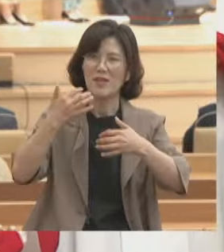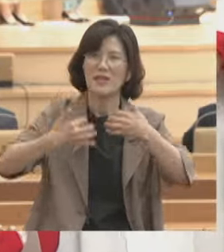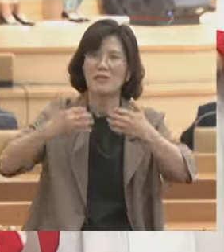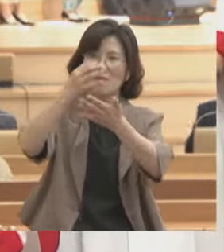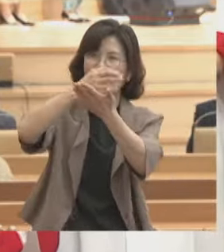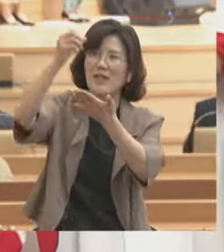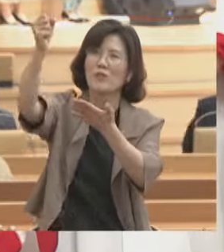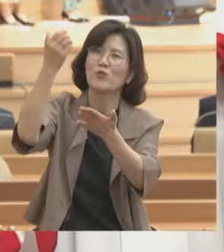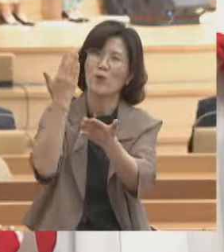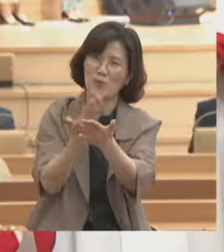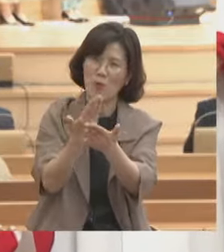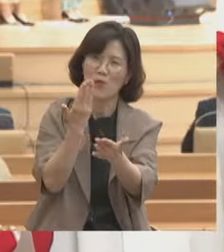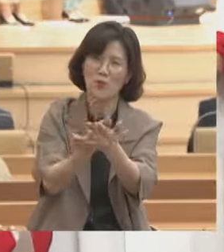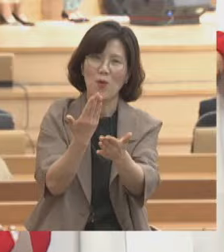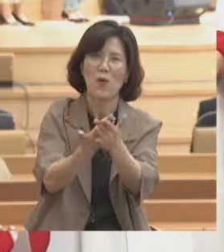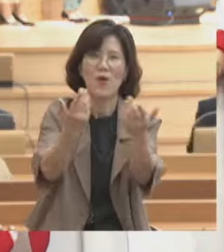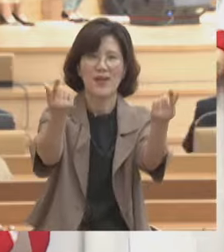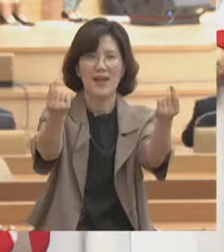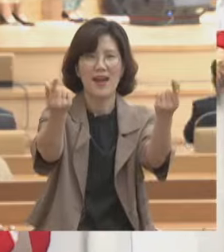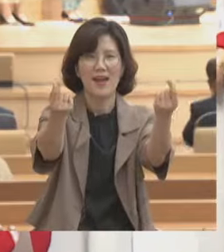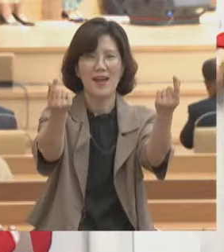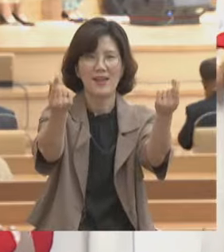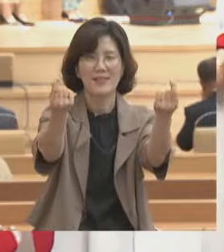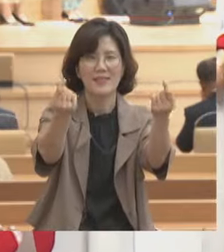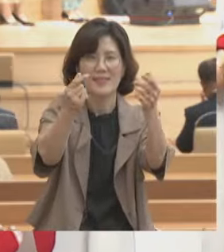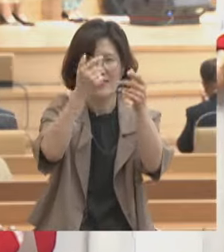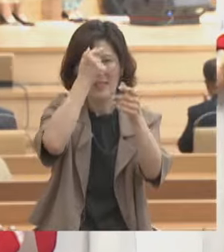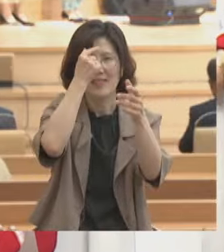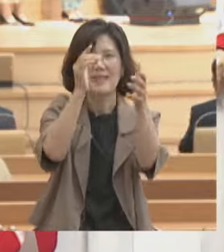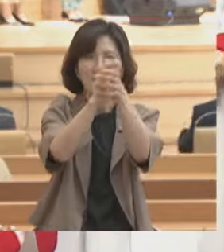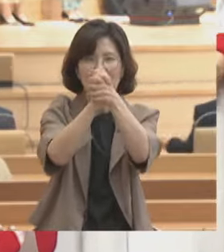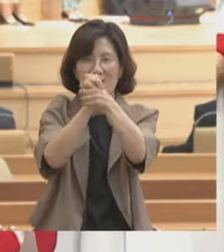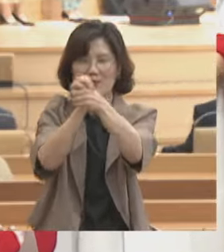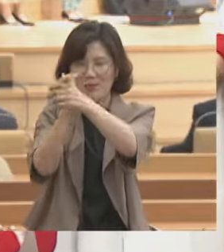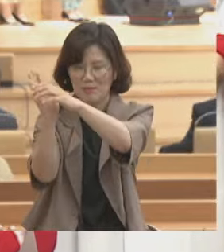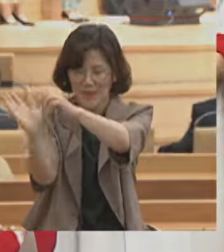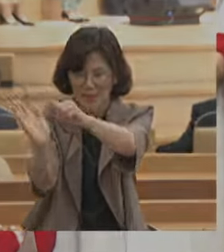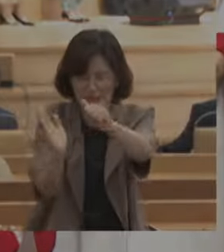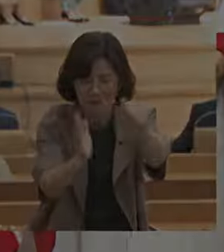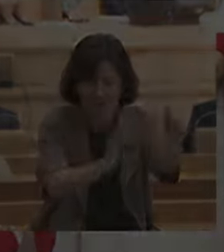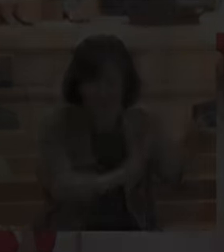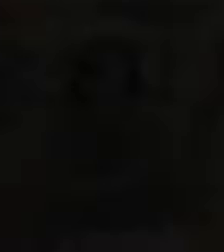주옵소서라고 우리가 제시한 가운데 간절하게 기도하며 나아갑시다. 기도합니다.